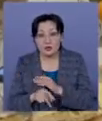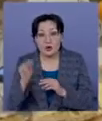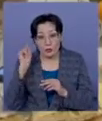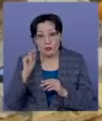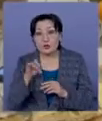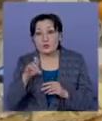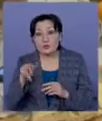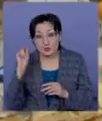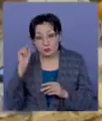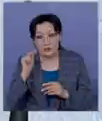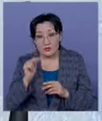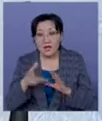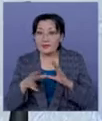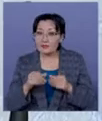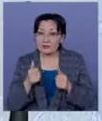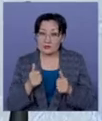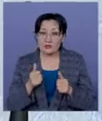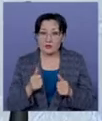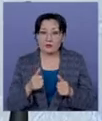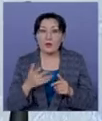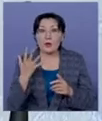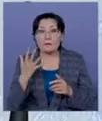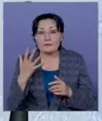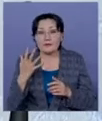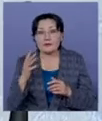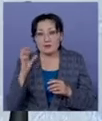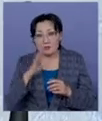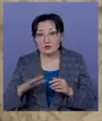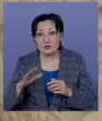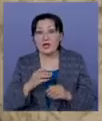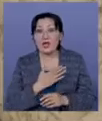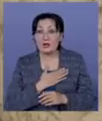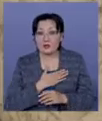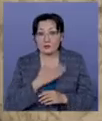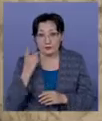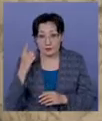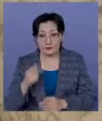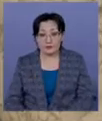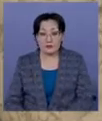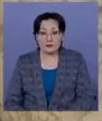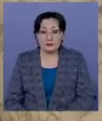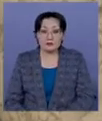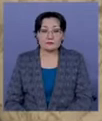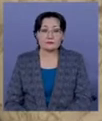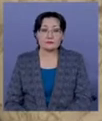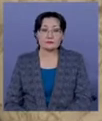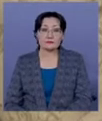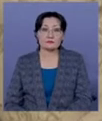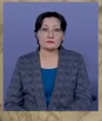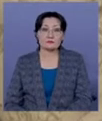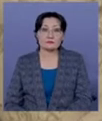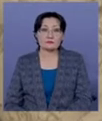курстарында білім алып жүр. Нәтижесі жаман емес, бес елдің әнұранын жаттап алыпты. Тахана манганай